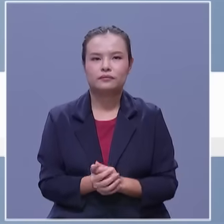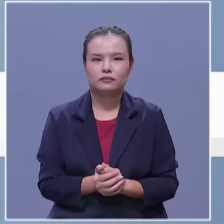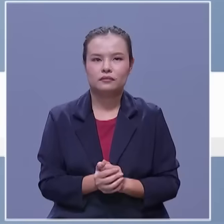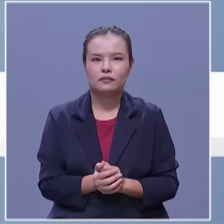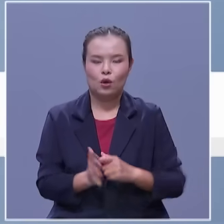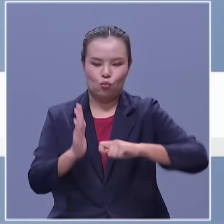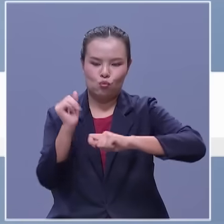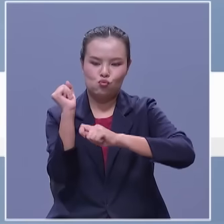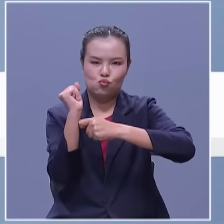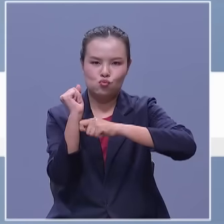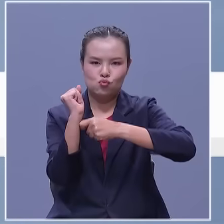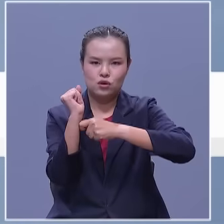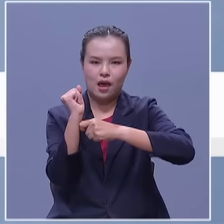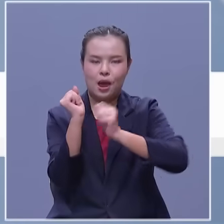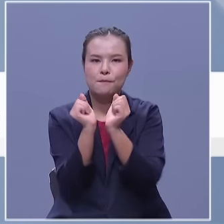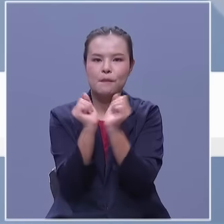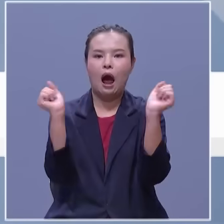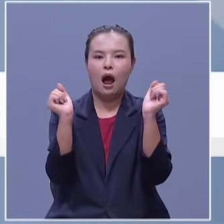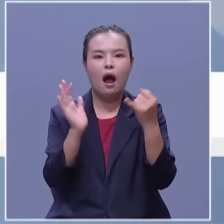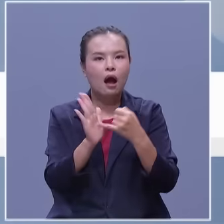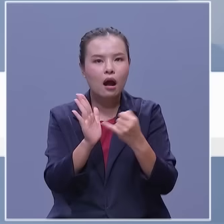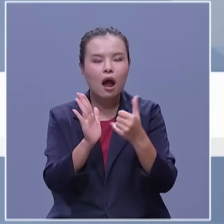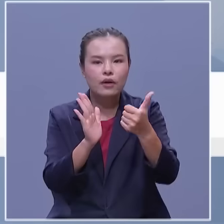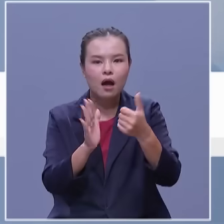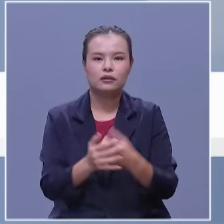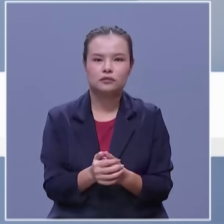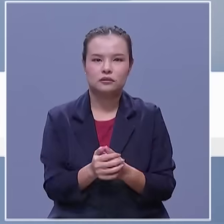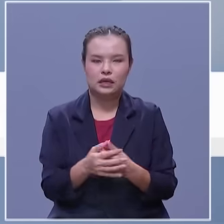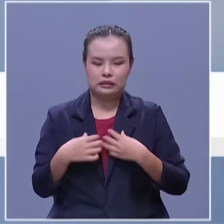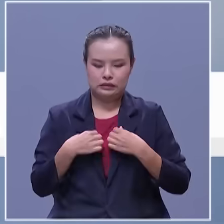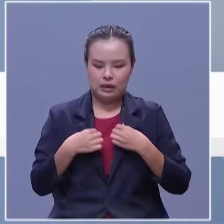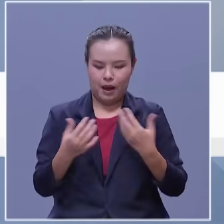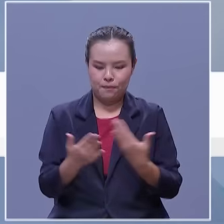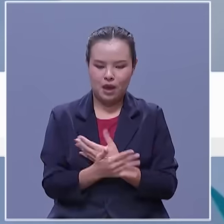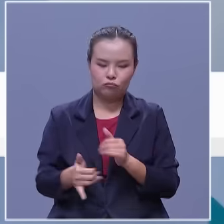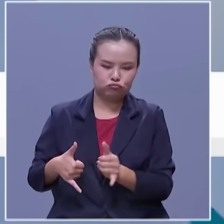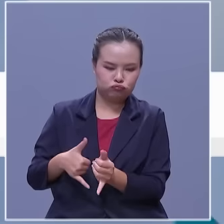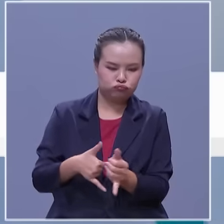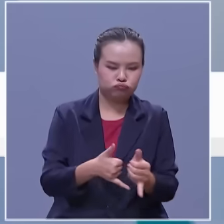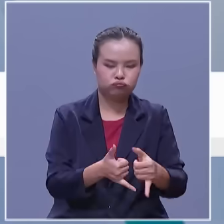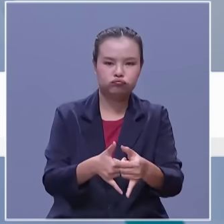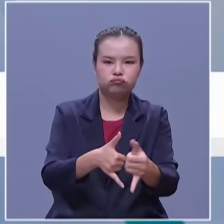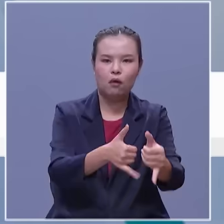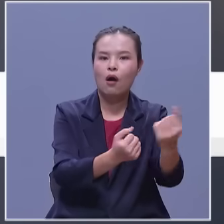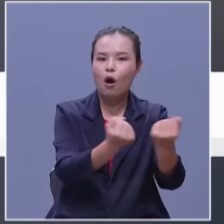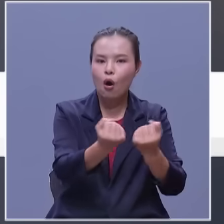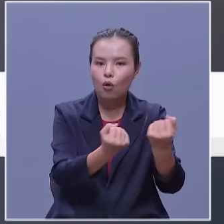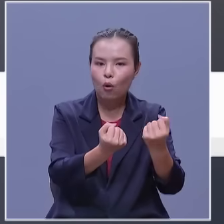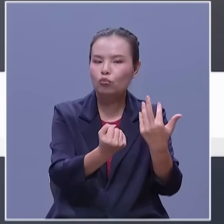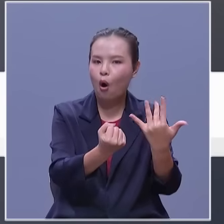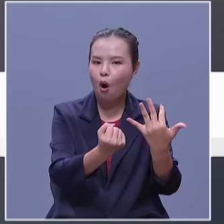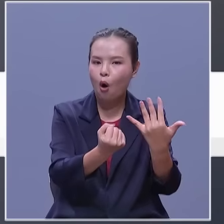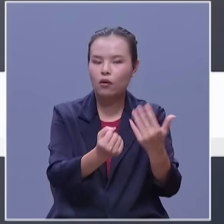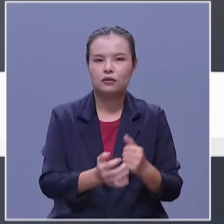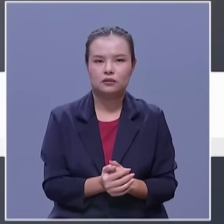กุญแจไขโซ่ตรวนออกมาได้ง่ายดายเลยก่อนที่จะเปลี่ยนเสื้อผ้าแล้วก็เดินจากอาคารผู้ป่วยไปยังรถที่ในบิ๊กรอย